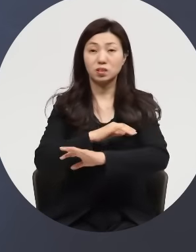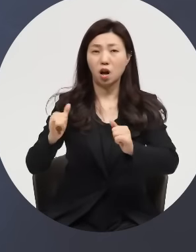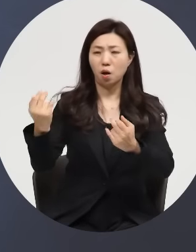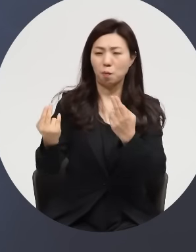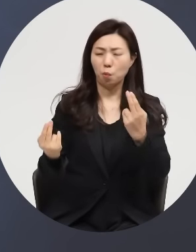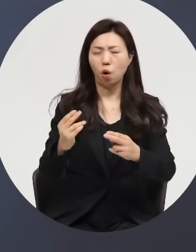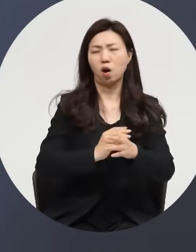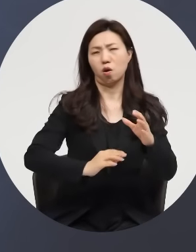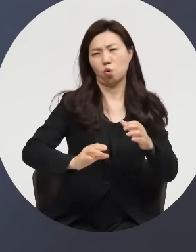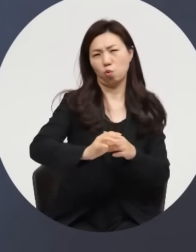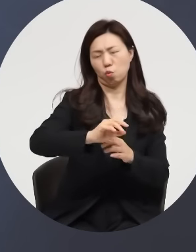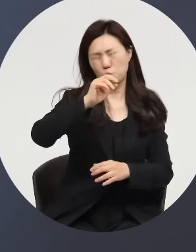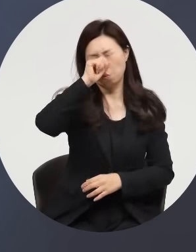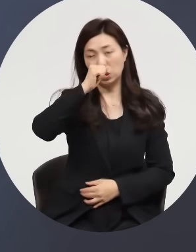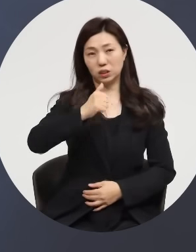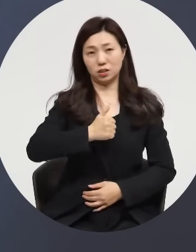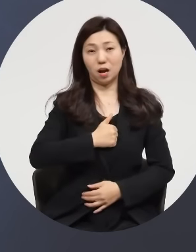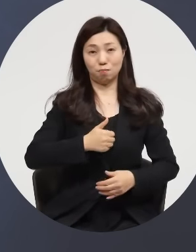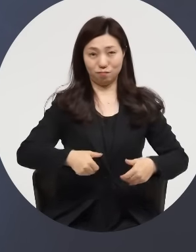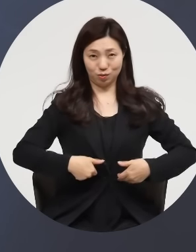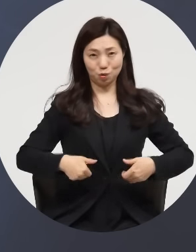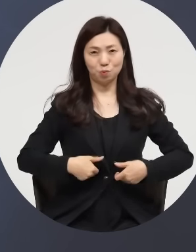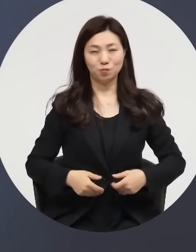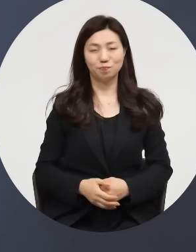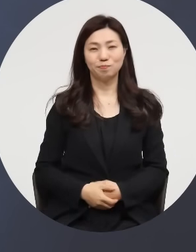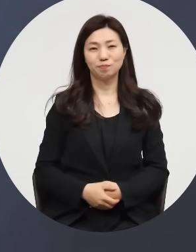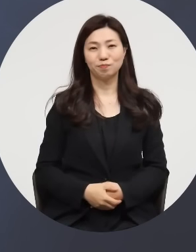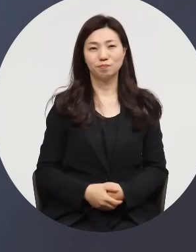자부심이 좀 있어야 돼.